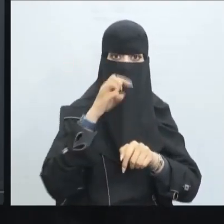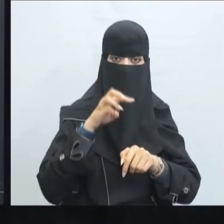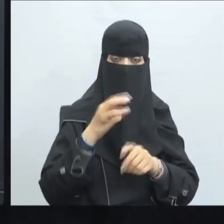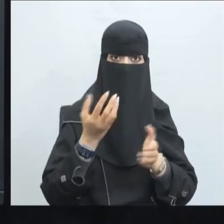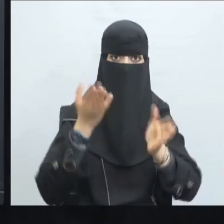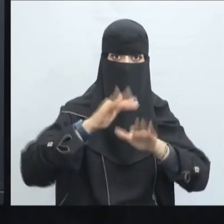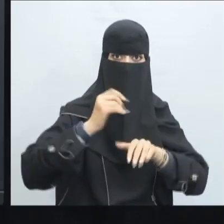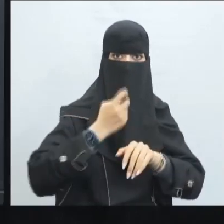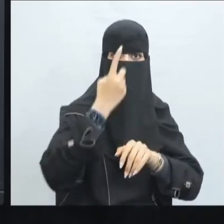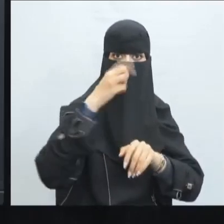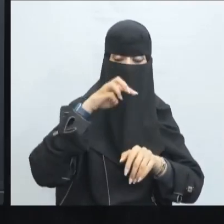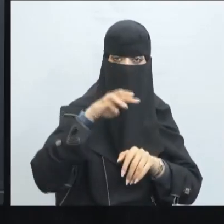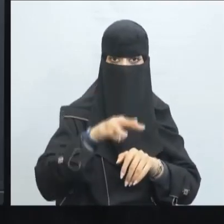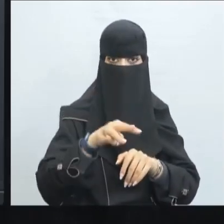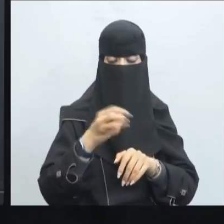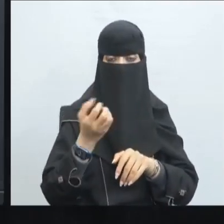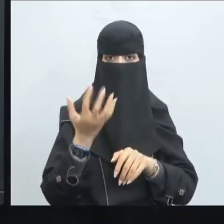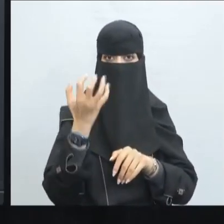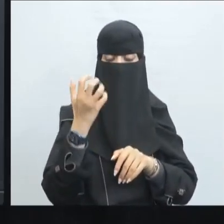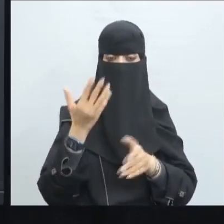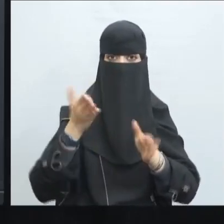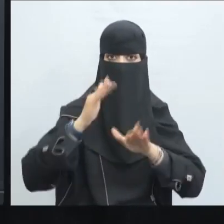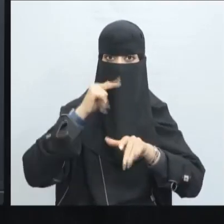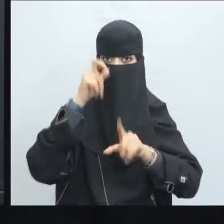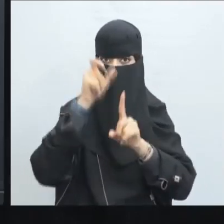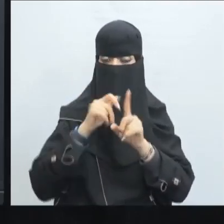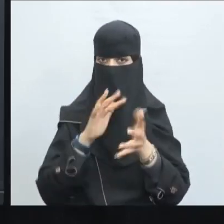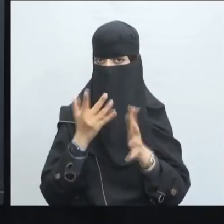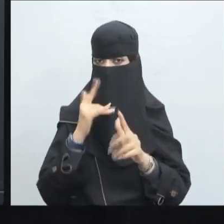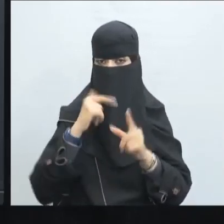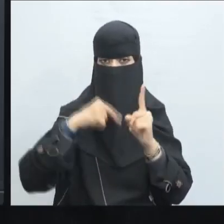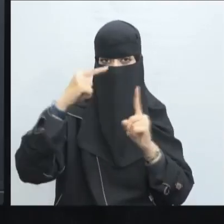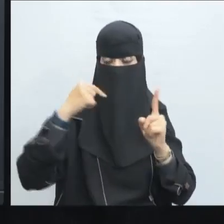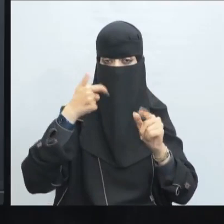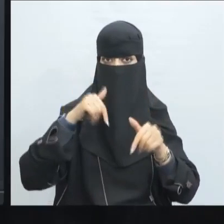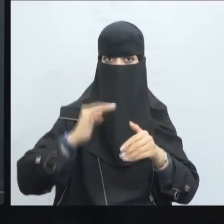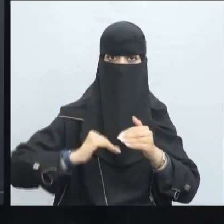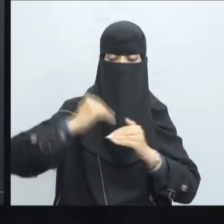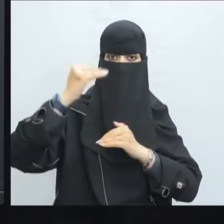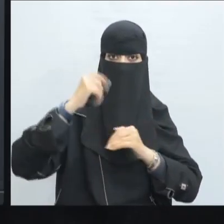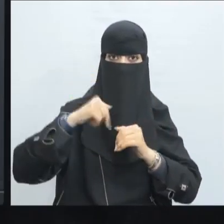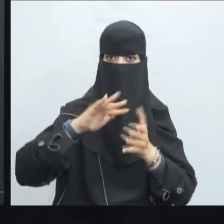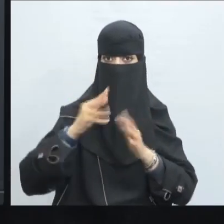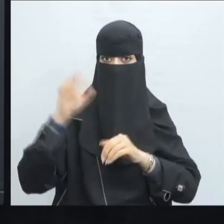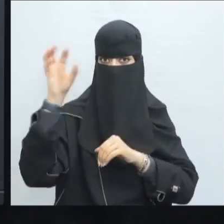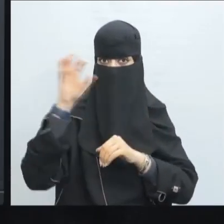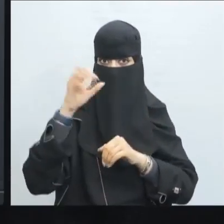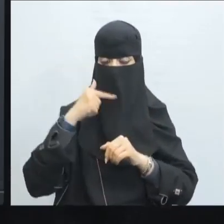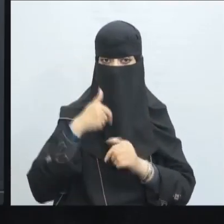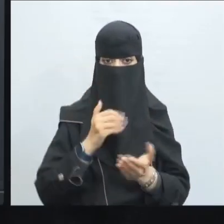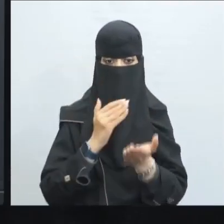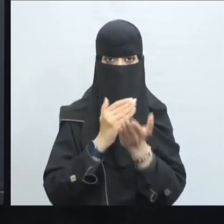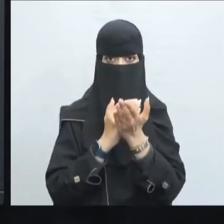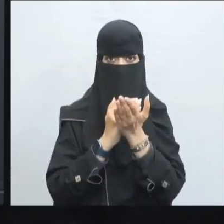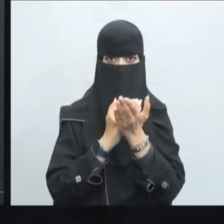شخص كيف تم تقدير هذا الامر كذلك حينما تقوم احد الشركات بدعوه